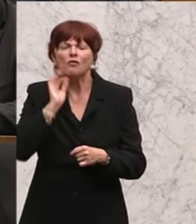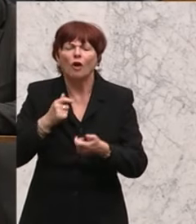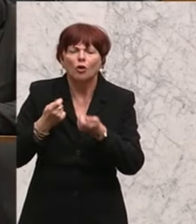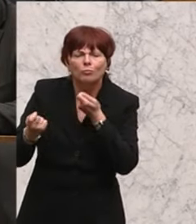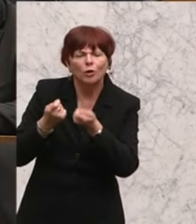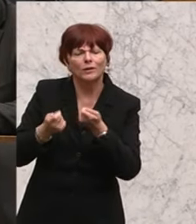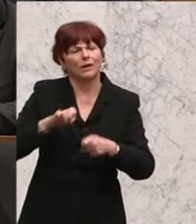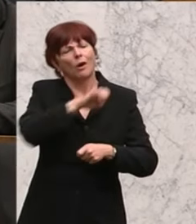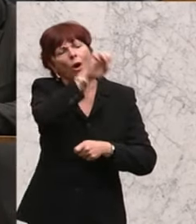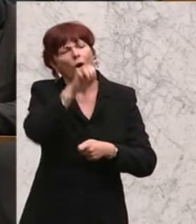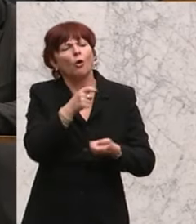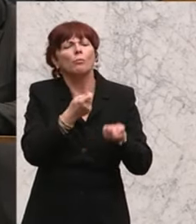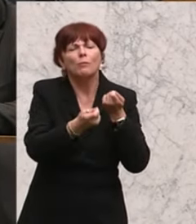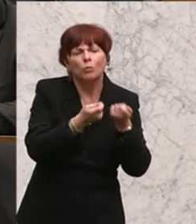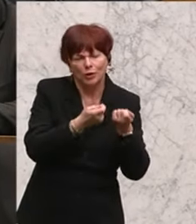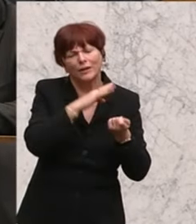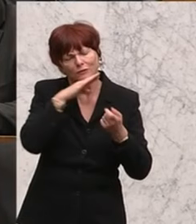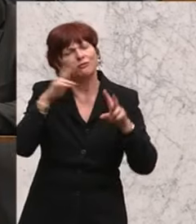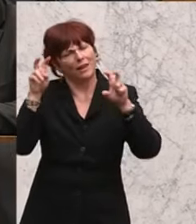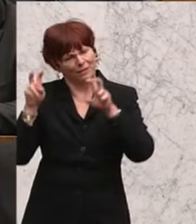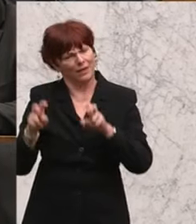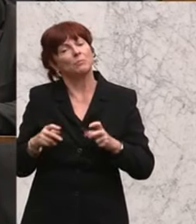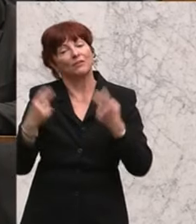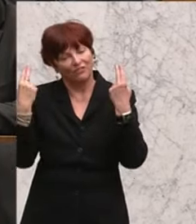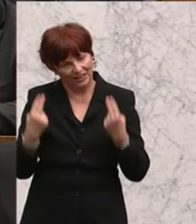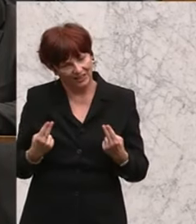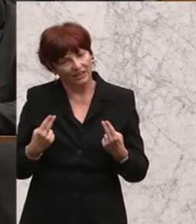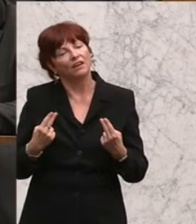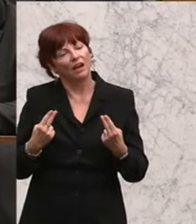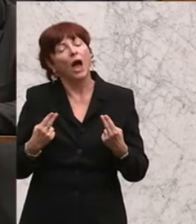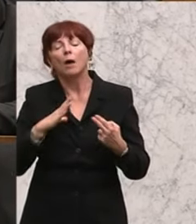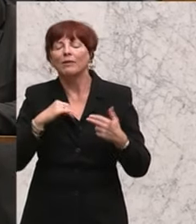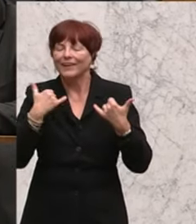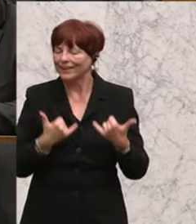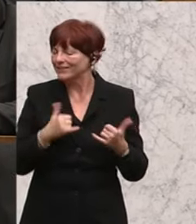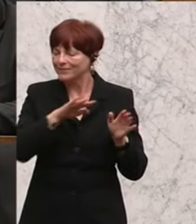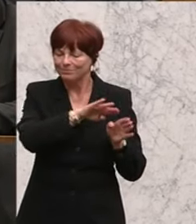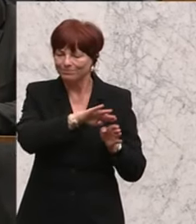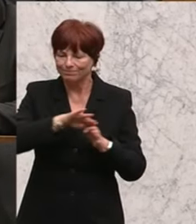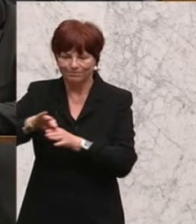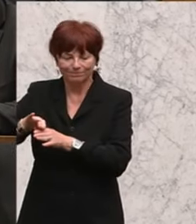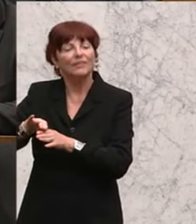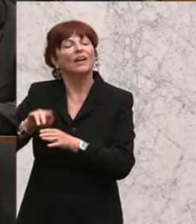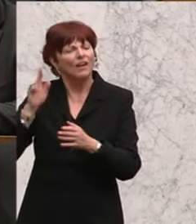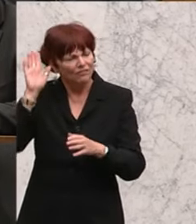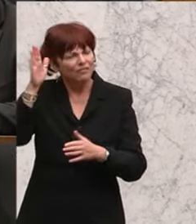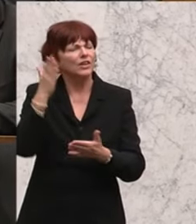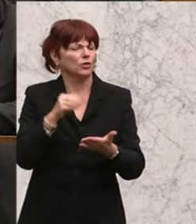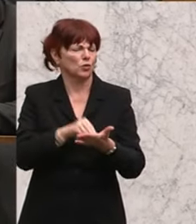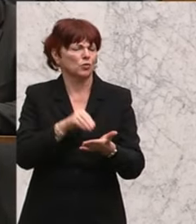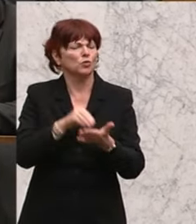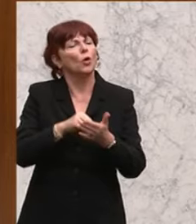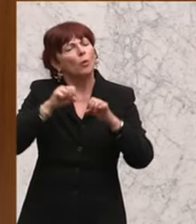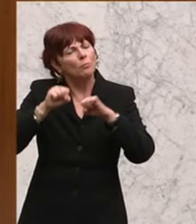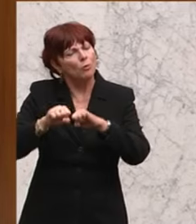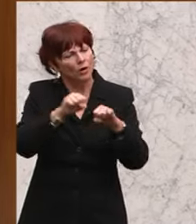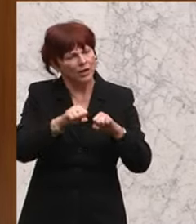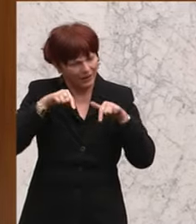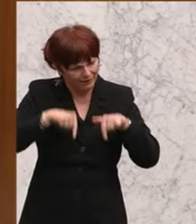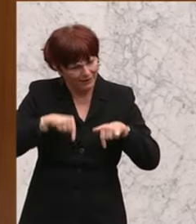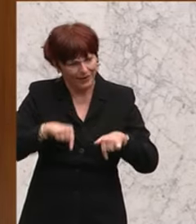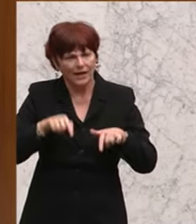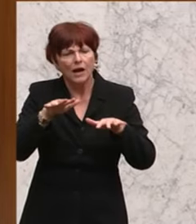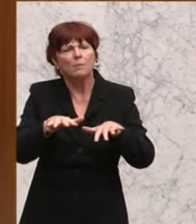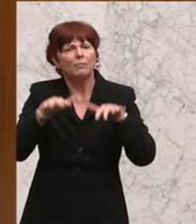anderen wären, um sie hier zu erörtern. Aber ich bin davon überzeugt, dass wir die Gelegenheit haben werden, dass noch ausführlich in diesem